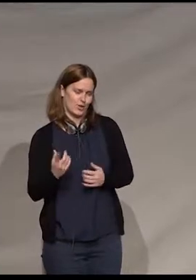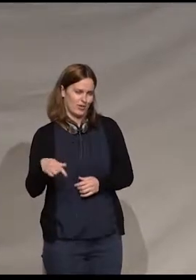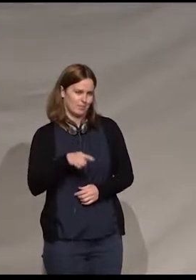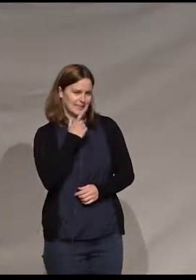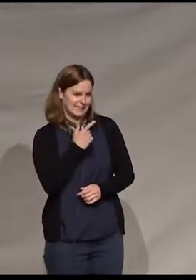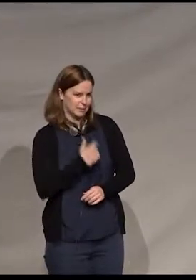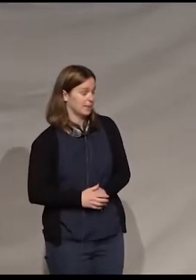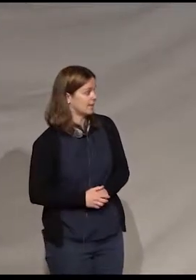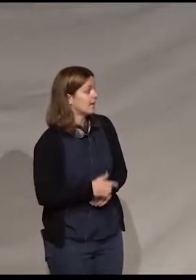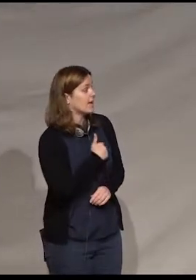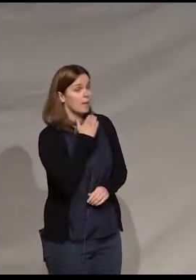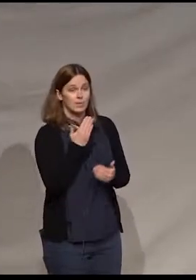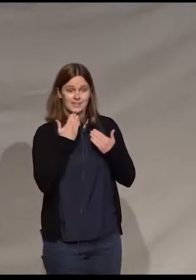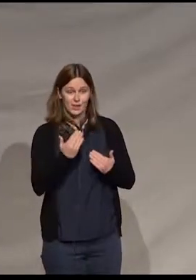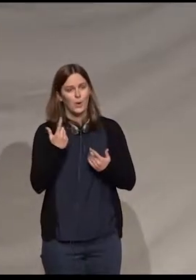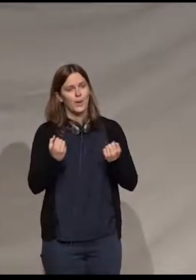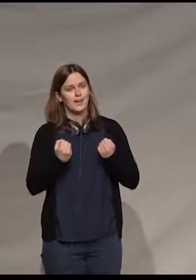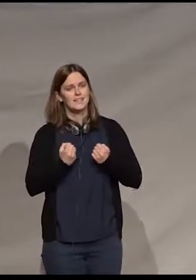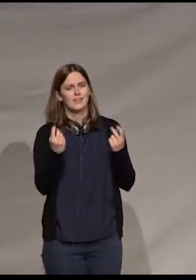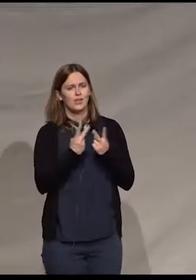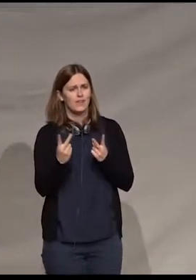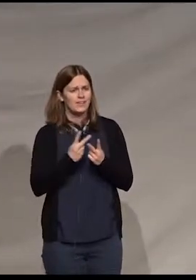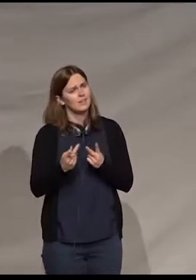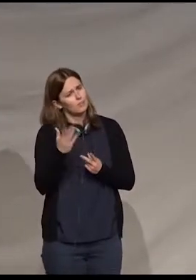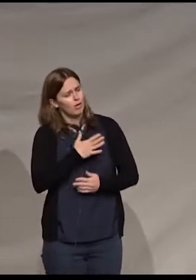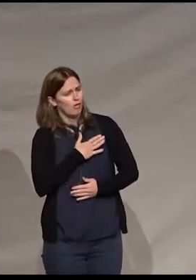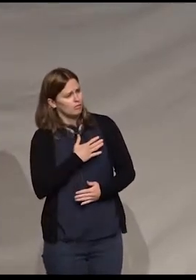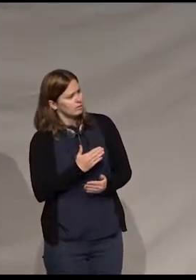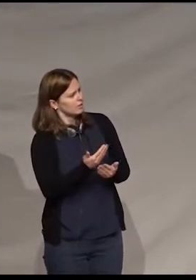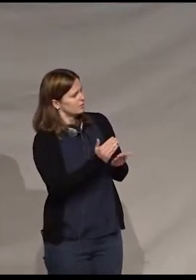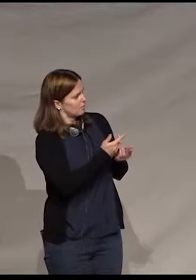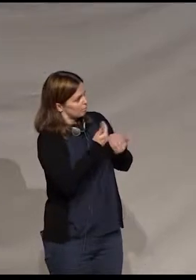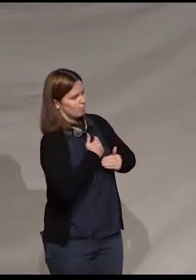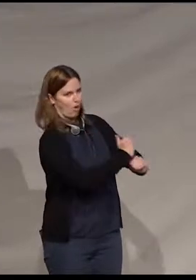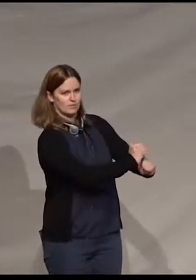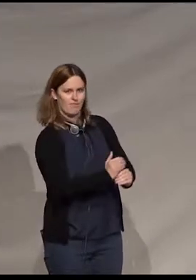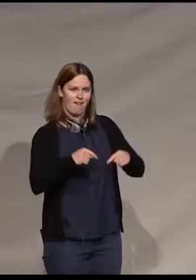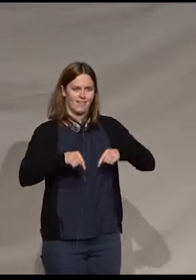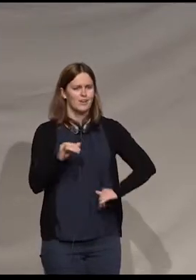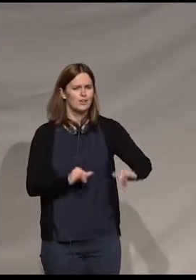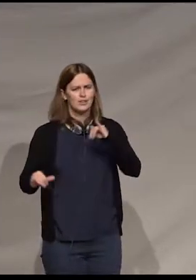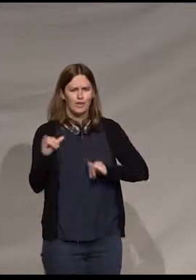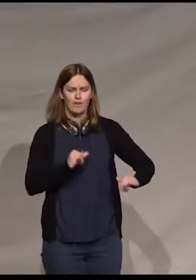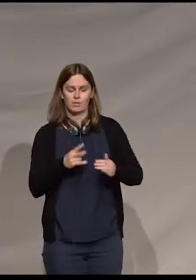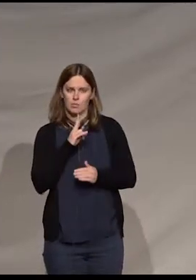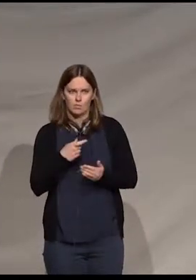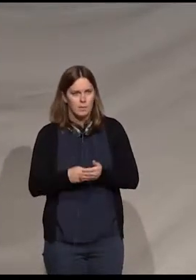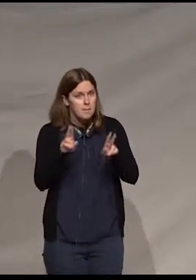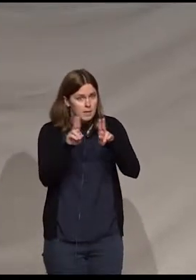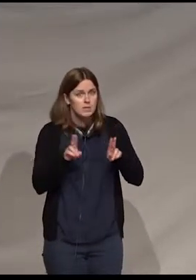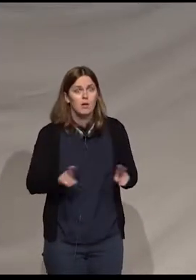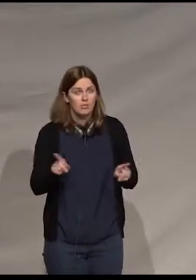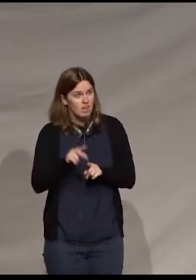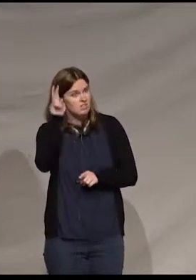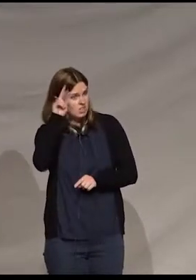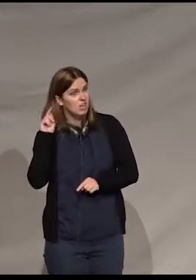Vintrovi, za to, že se můžeme účastnit této vlastně mezinárodně uznávané konference, o které je slyšet už za hranicemi a